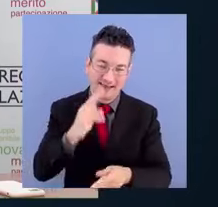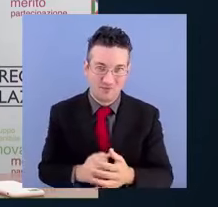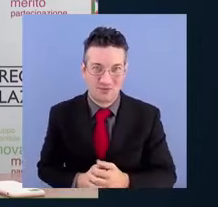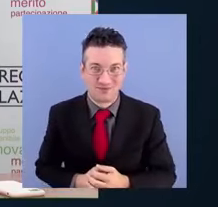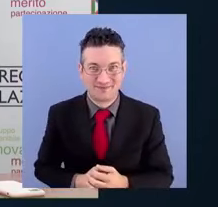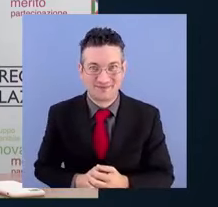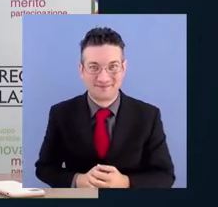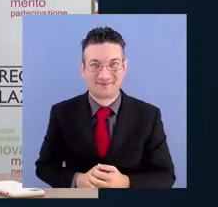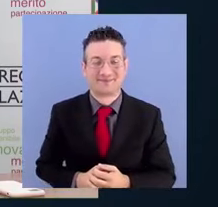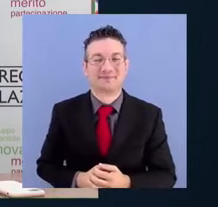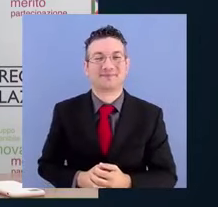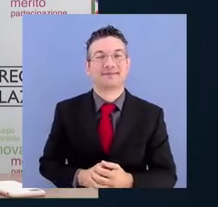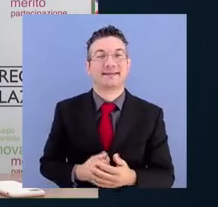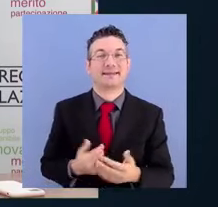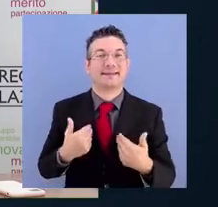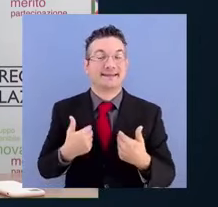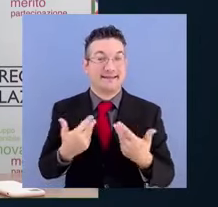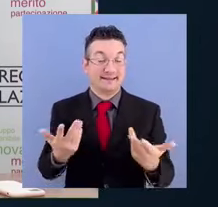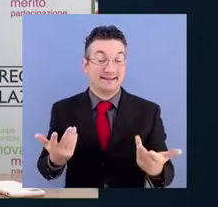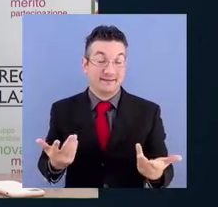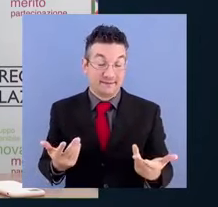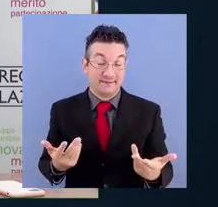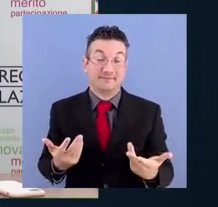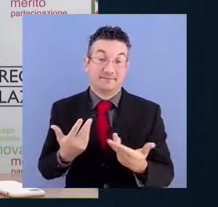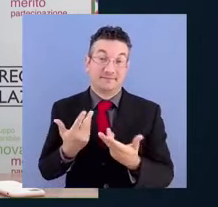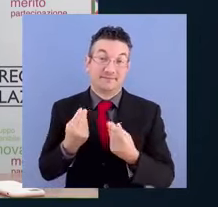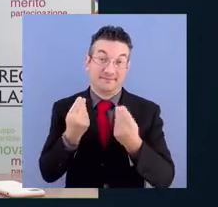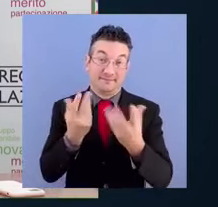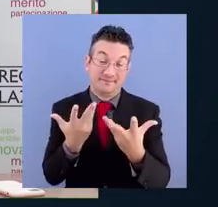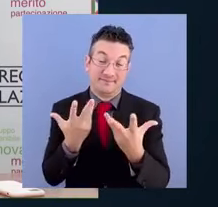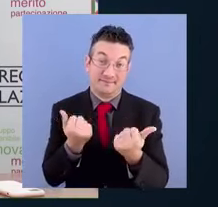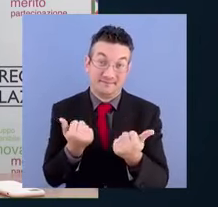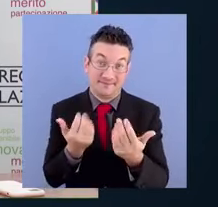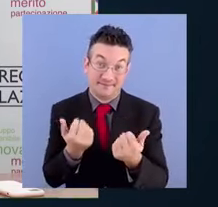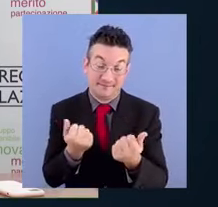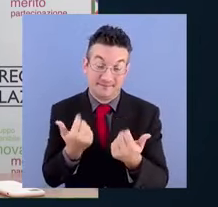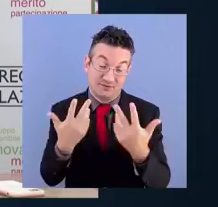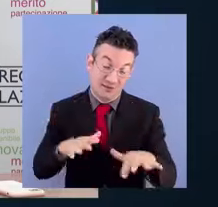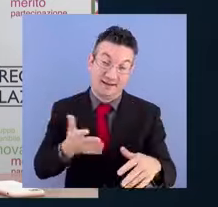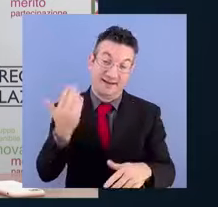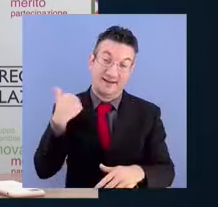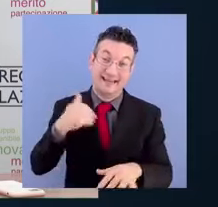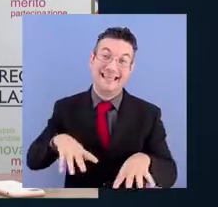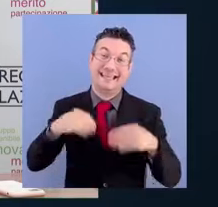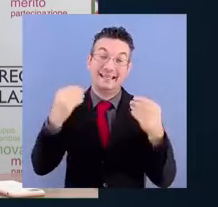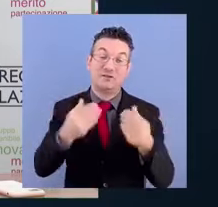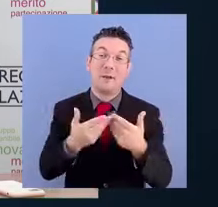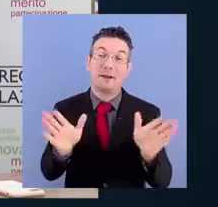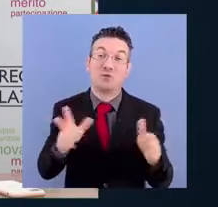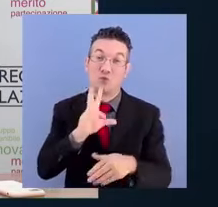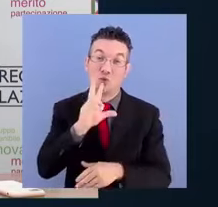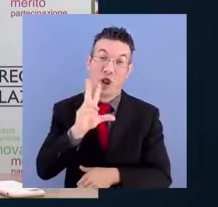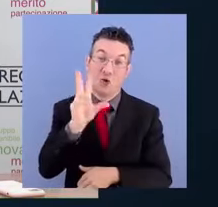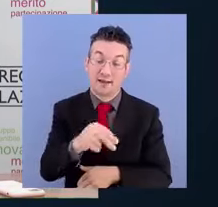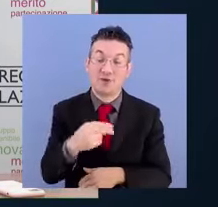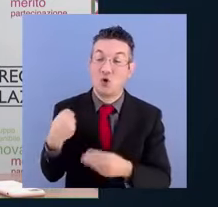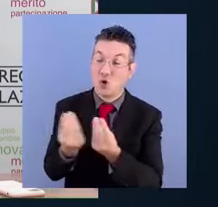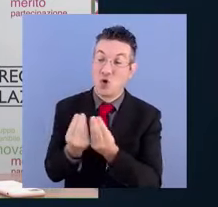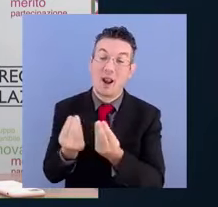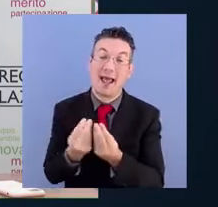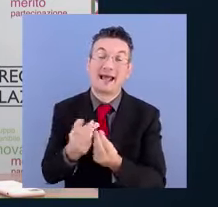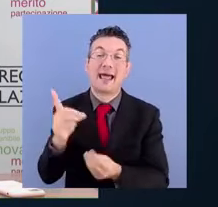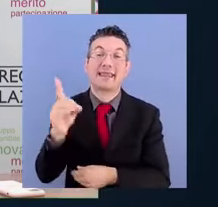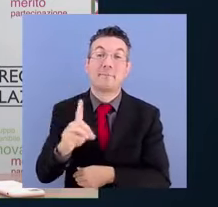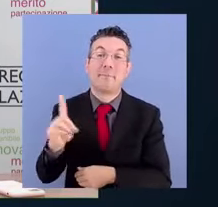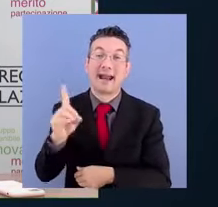io faccio il porto anche i saluti come vi dicevo in anticipo all'inizio del mio collega di berardino